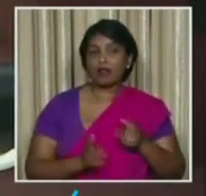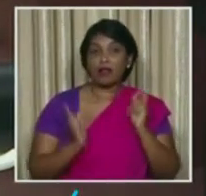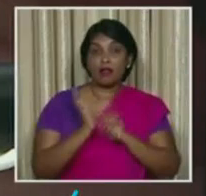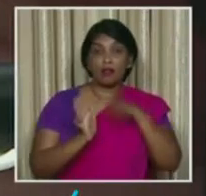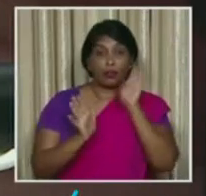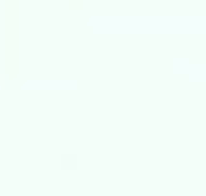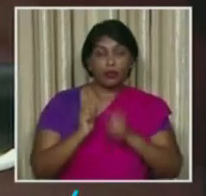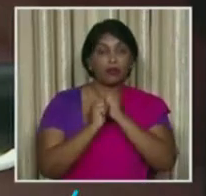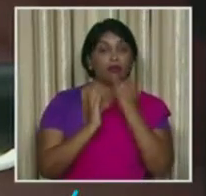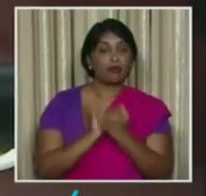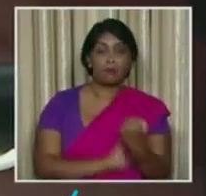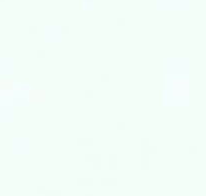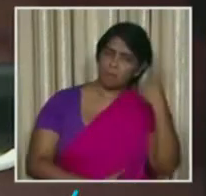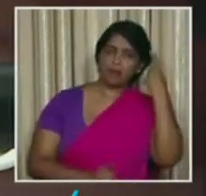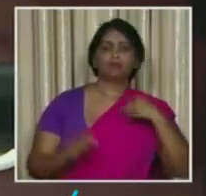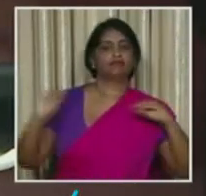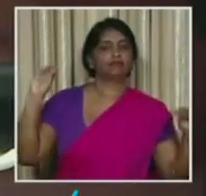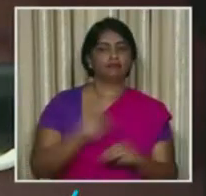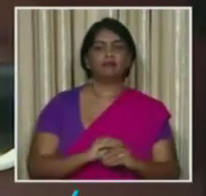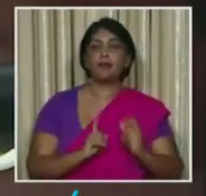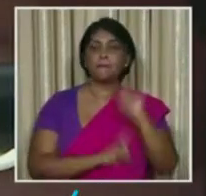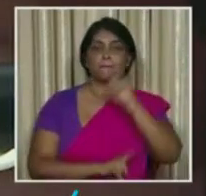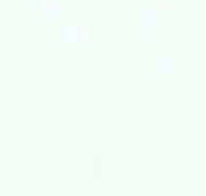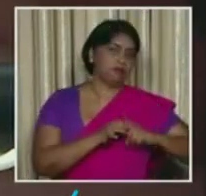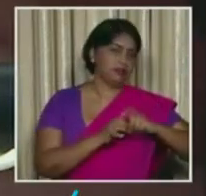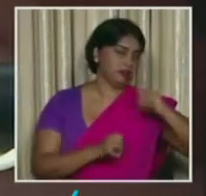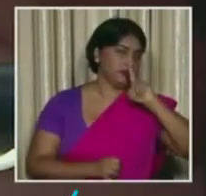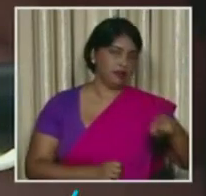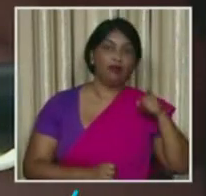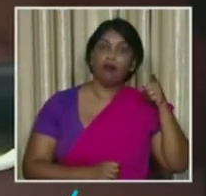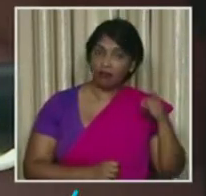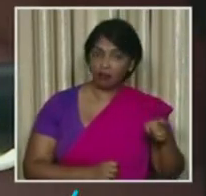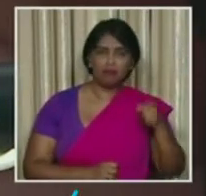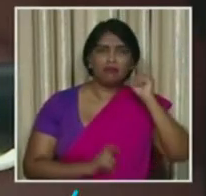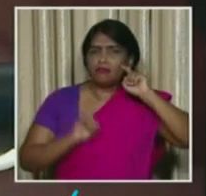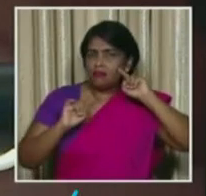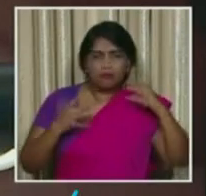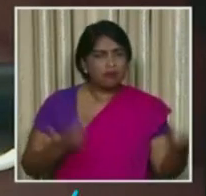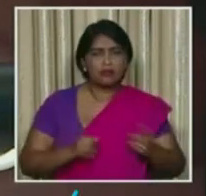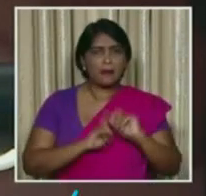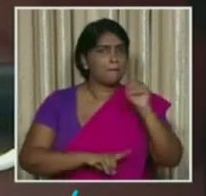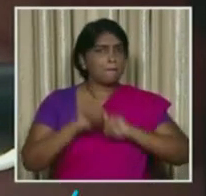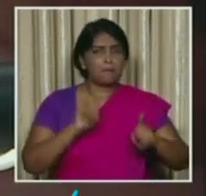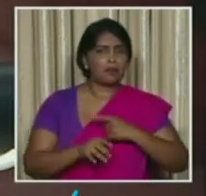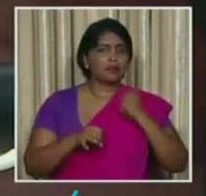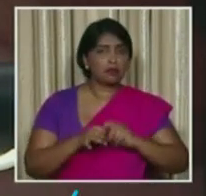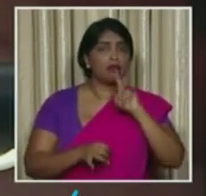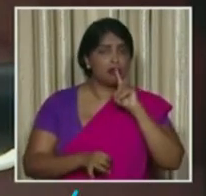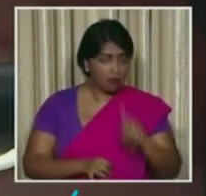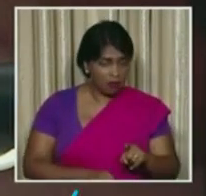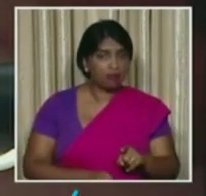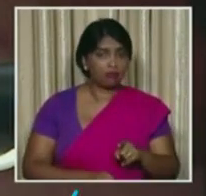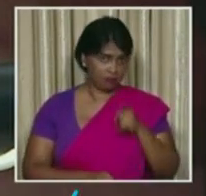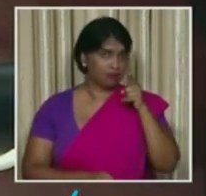ප්‍රතිවගත කිරීම වැඩසටහන බලහත්කාරයෙන් ඔබන්න ඕන වුණා ඒකට පාර්ලිමේන්තු යෝජනාව සම්මත කරා ඔබතුමා මම දන්නේ නැහැ කවදාවත් මේ පාර්ලිමේන්තු වරප්‍රසාද ප්‍රශ්නයක් අහනකොට